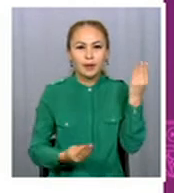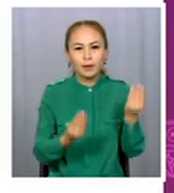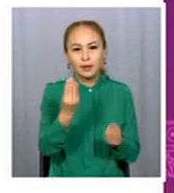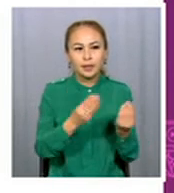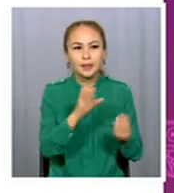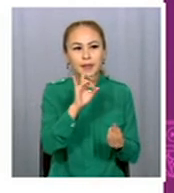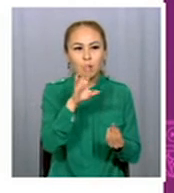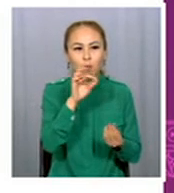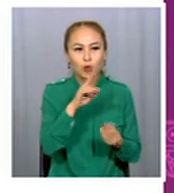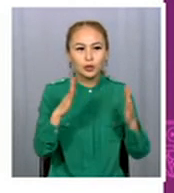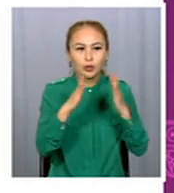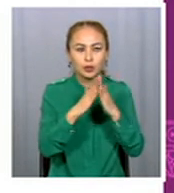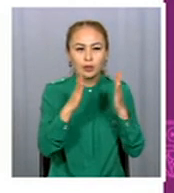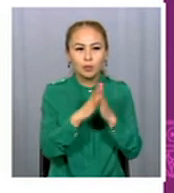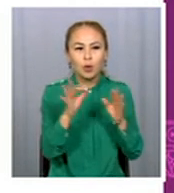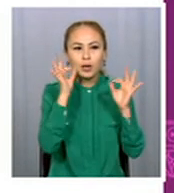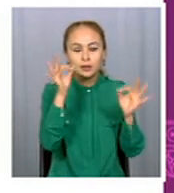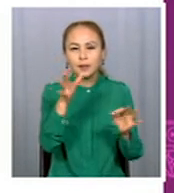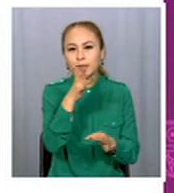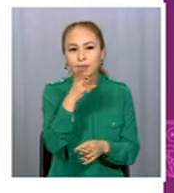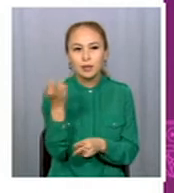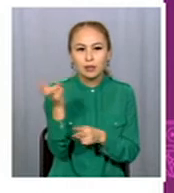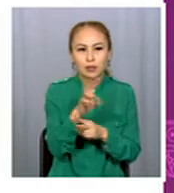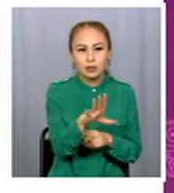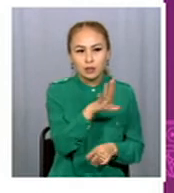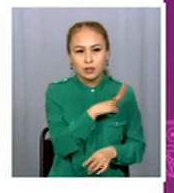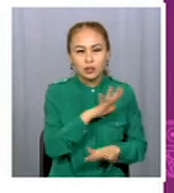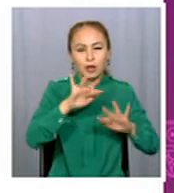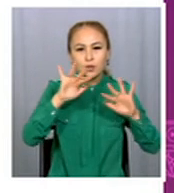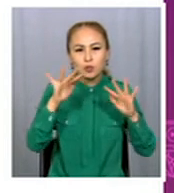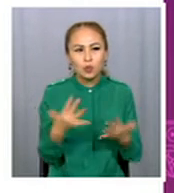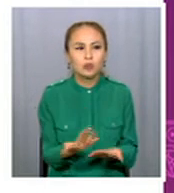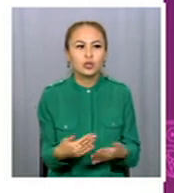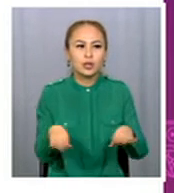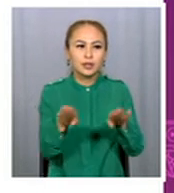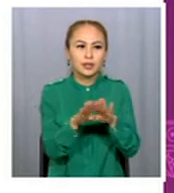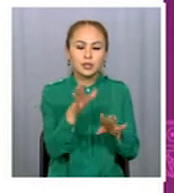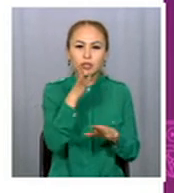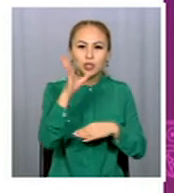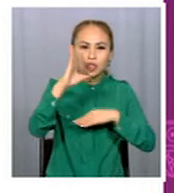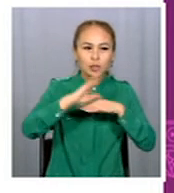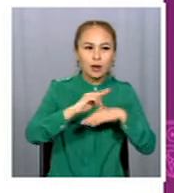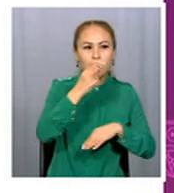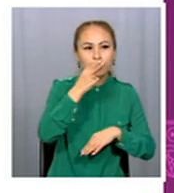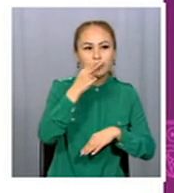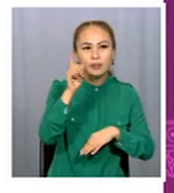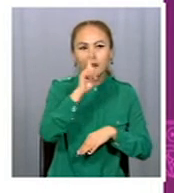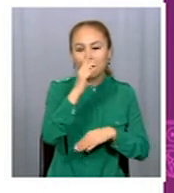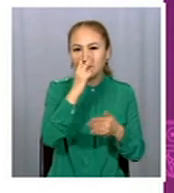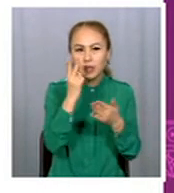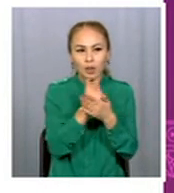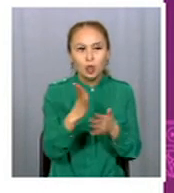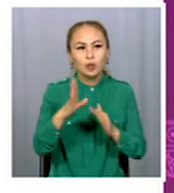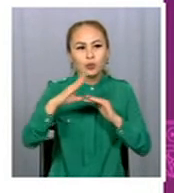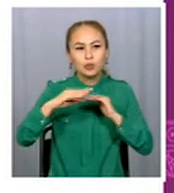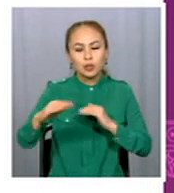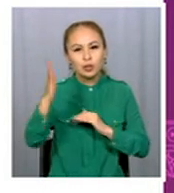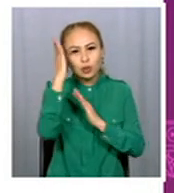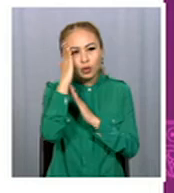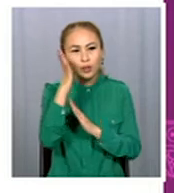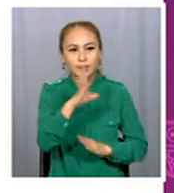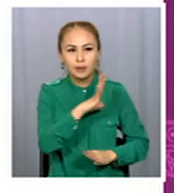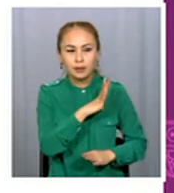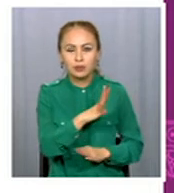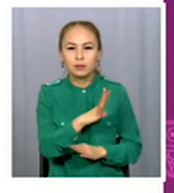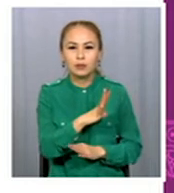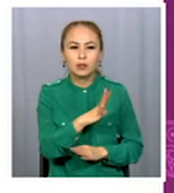Ербол үйге ымырт уақытында келді. Шаршағаны соншалық, кешкі асқа да қарамай, төсегіне